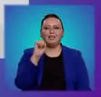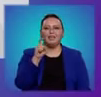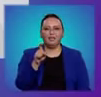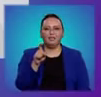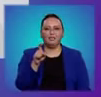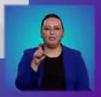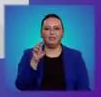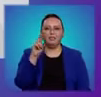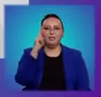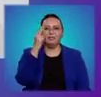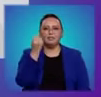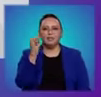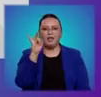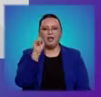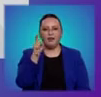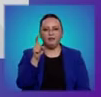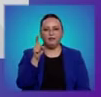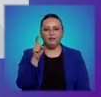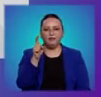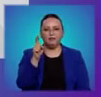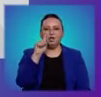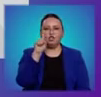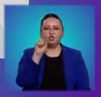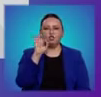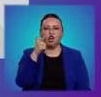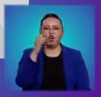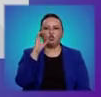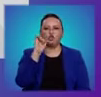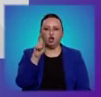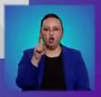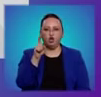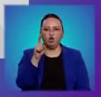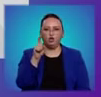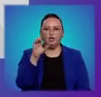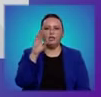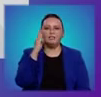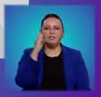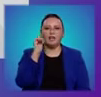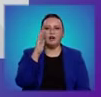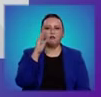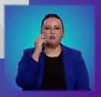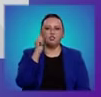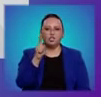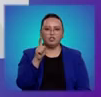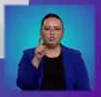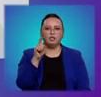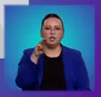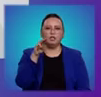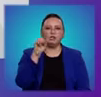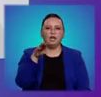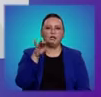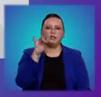бороо цайрах уу, бороо зогсуух уу, бороо шапших уу. За,